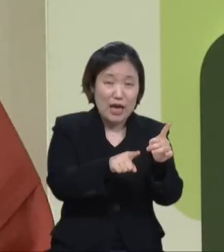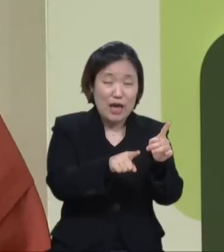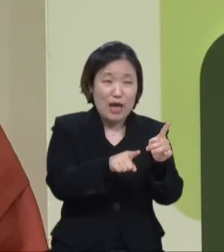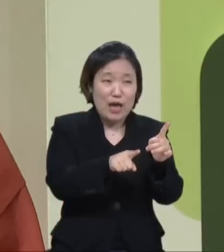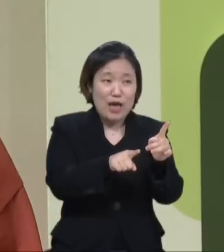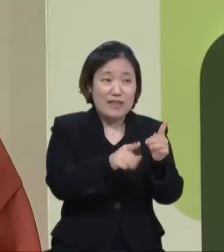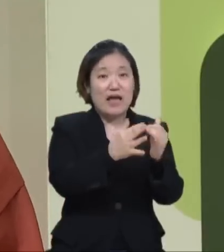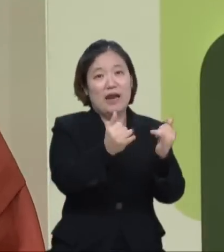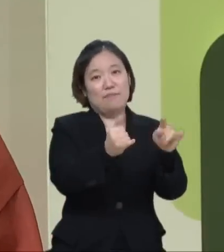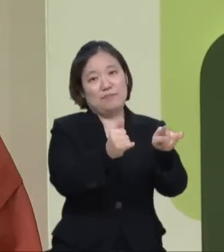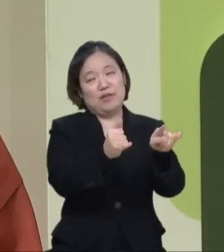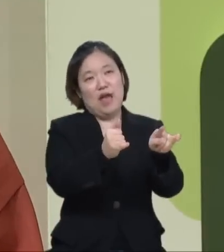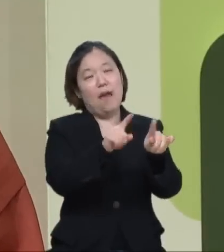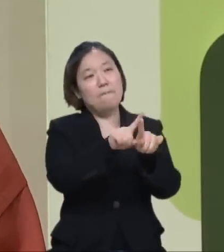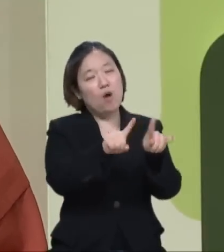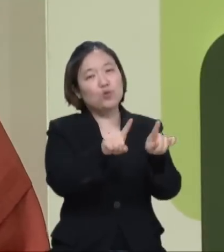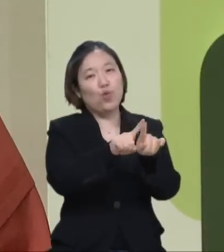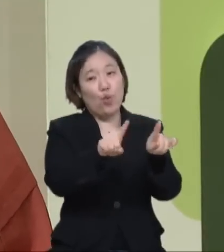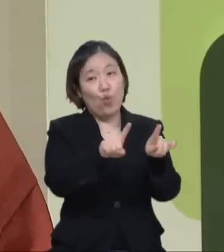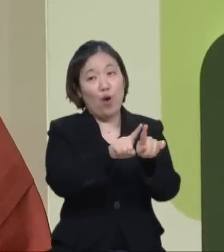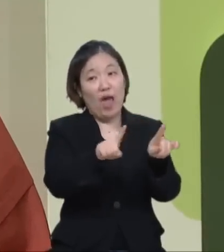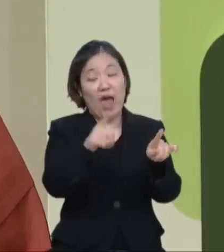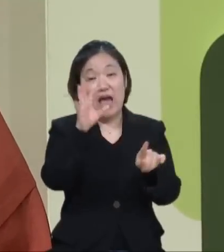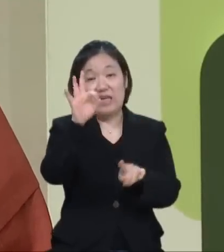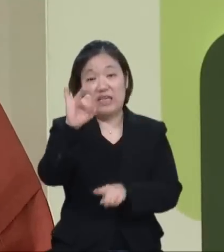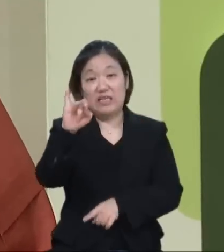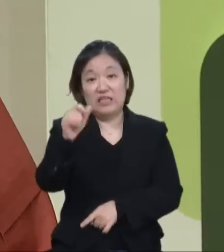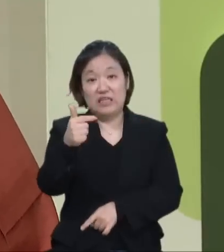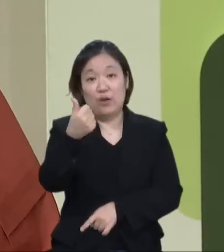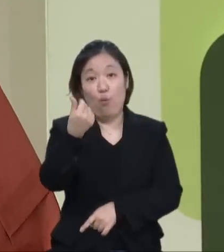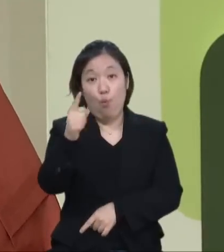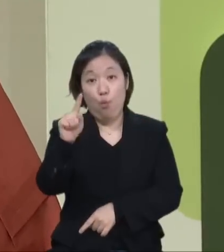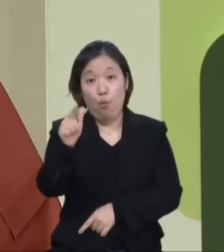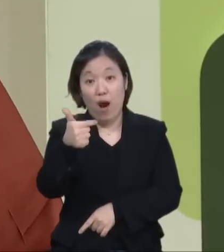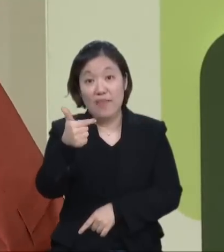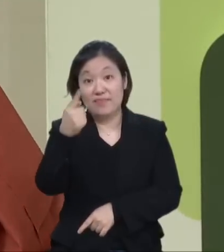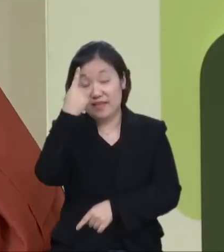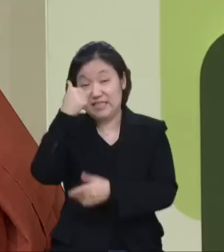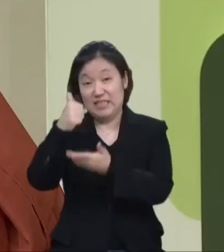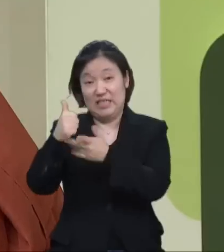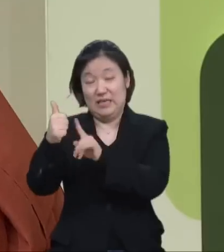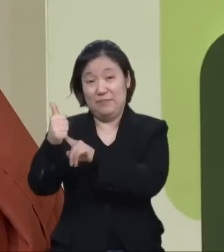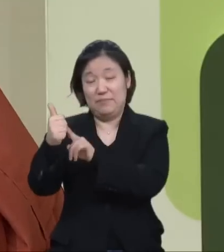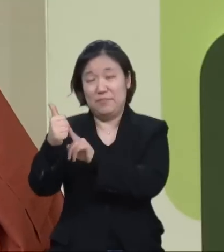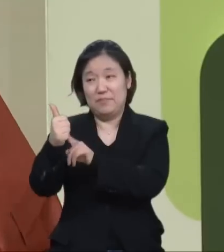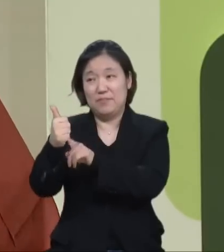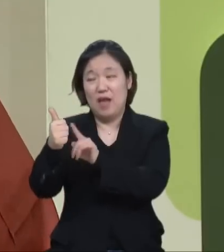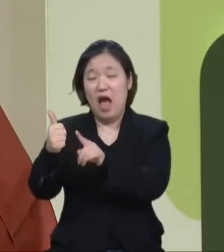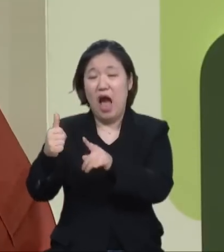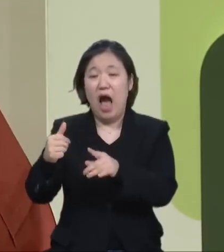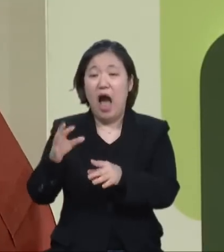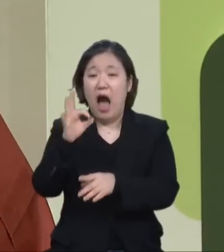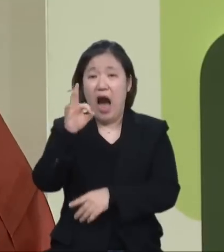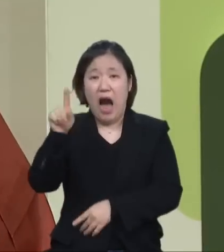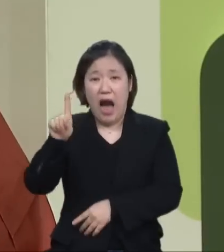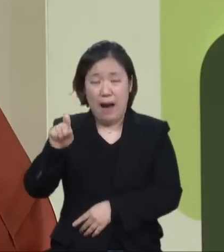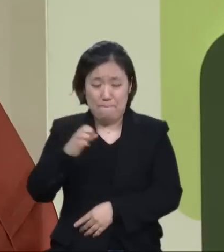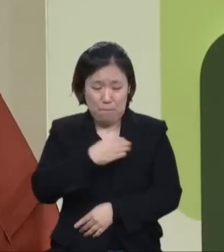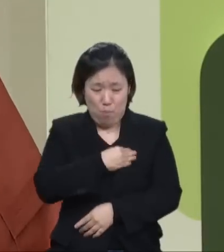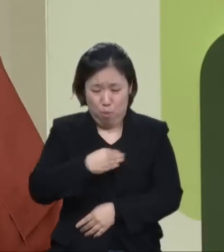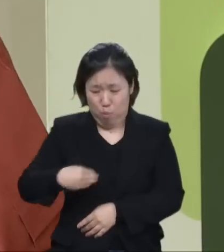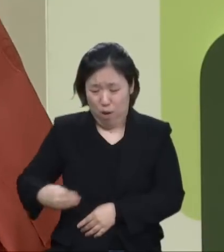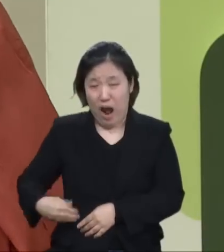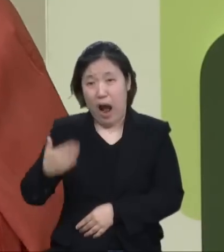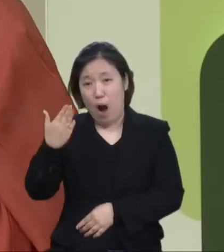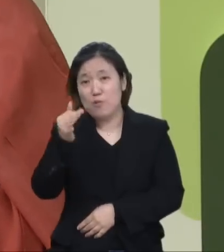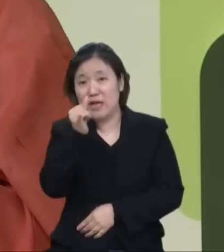평소에 인원 스님이 오래전에 이미 지금 몸 상태가 많이 안 좋다 몸에 암 종양이 9개나